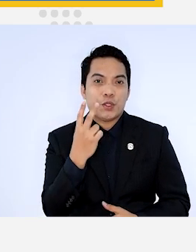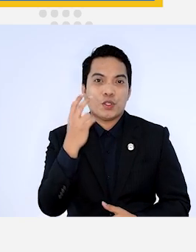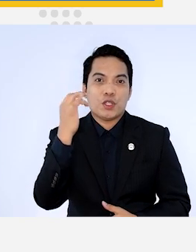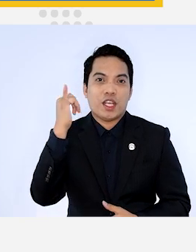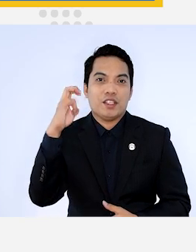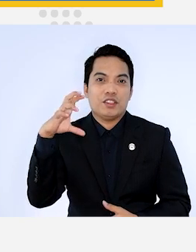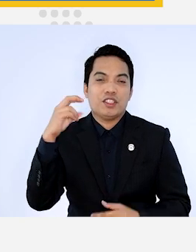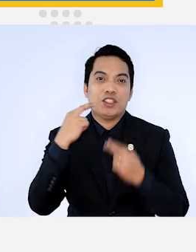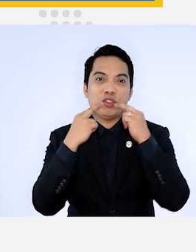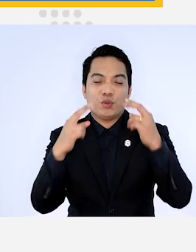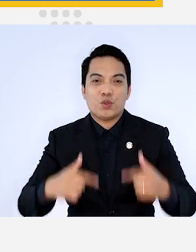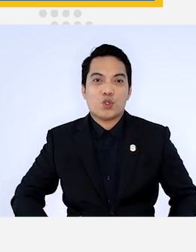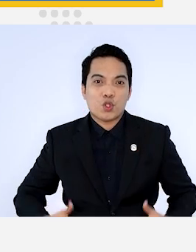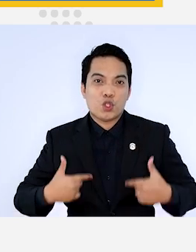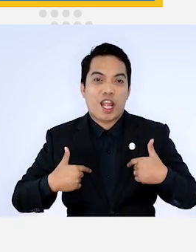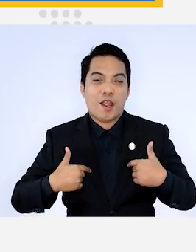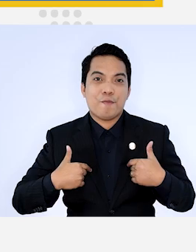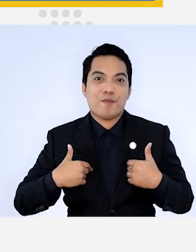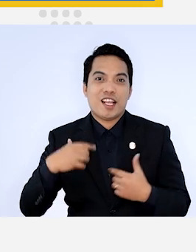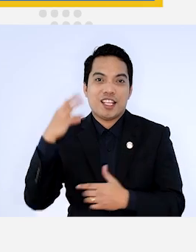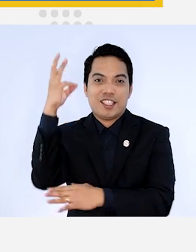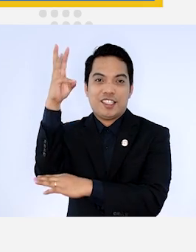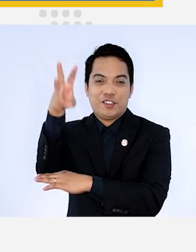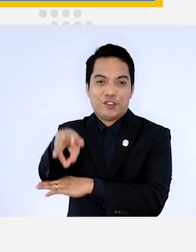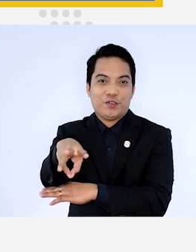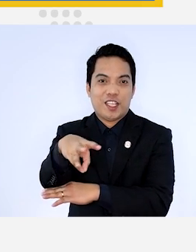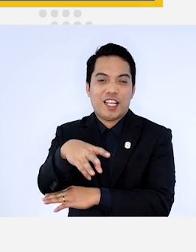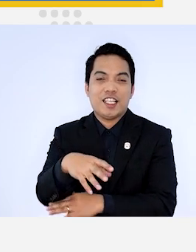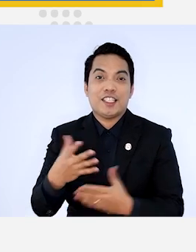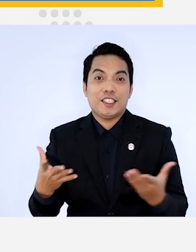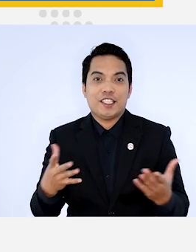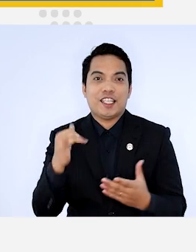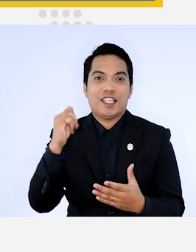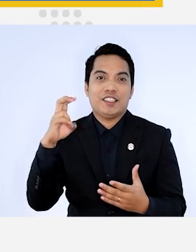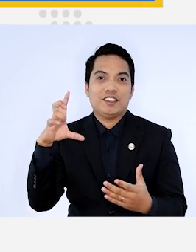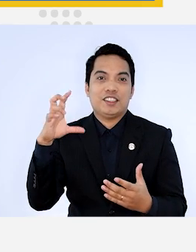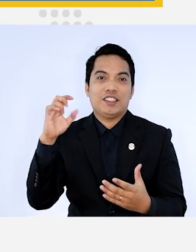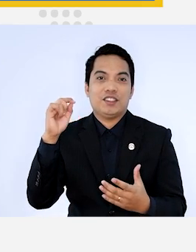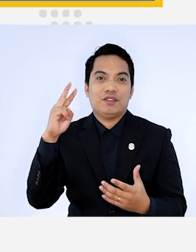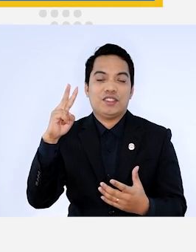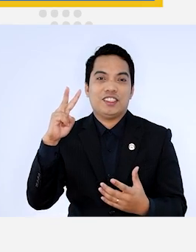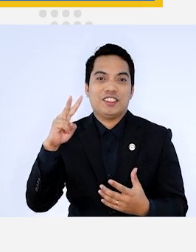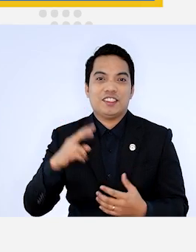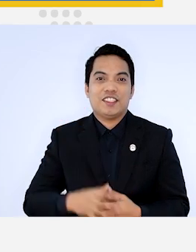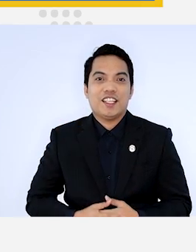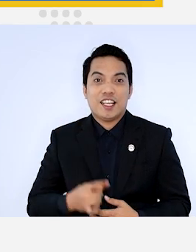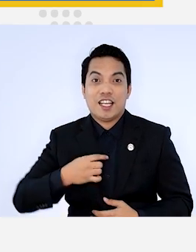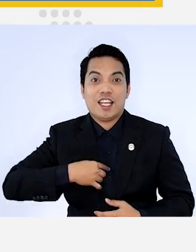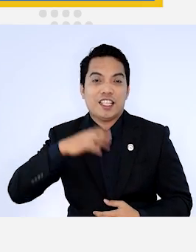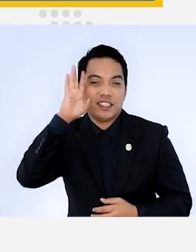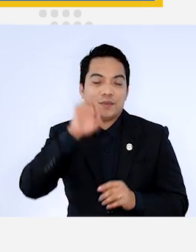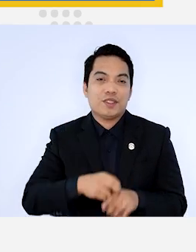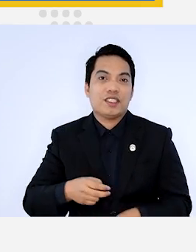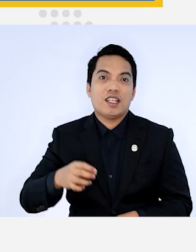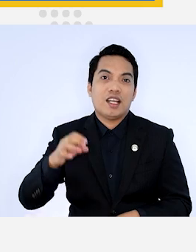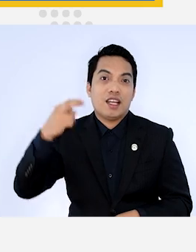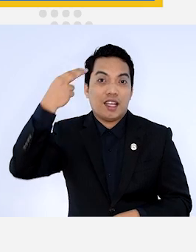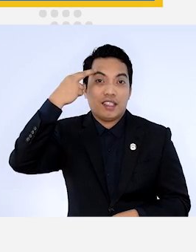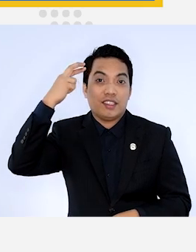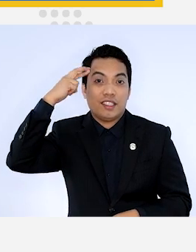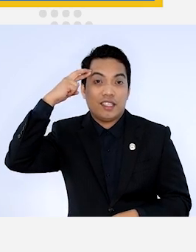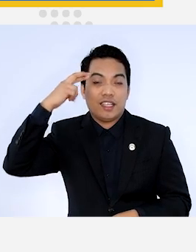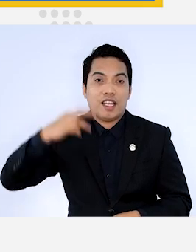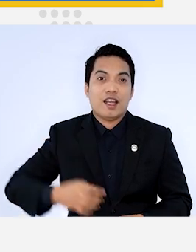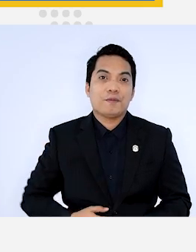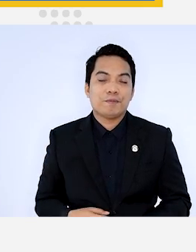Antabayana ng Iglesia ni Cristo News Live, mamayang alas 6 ng gabi dito sa INC. Ako si kapatid na Haji